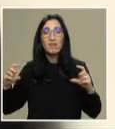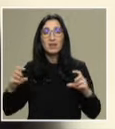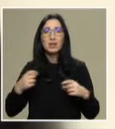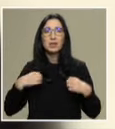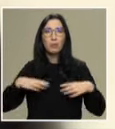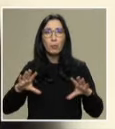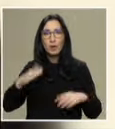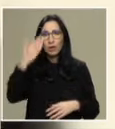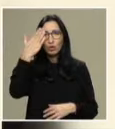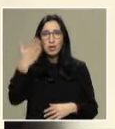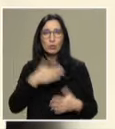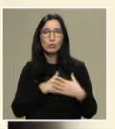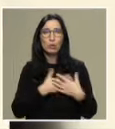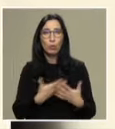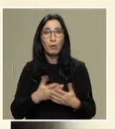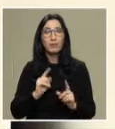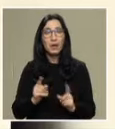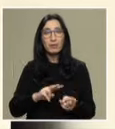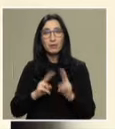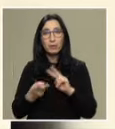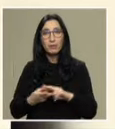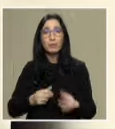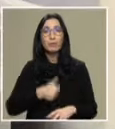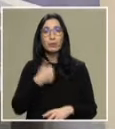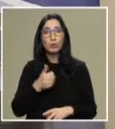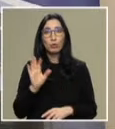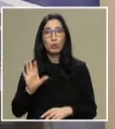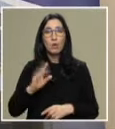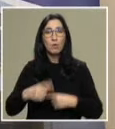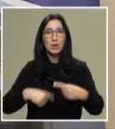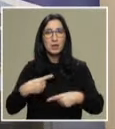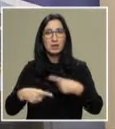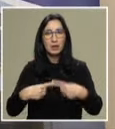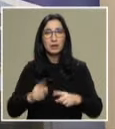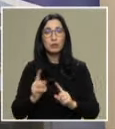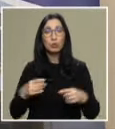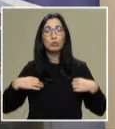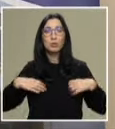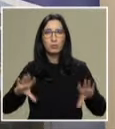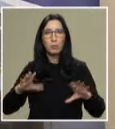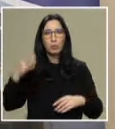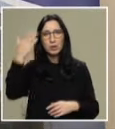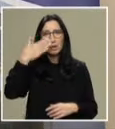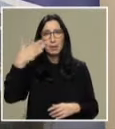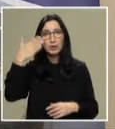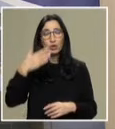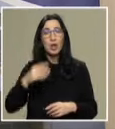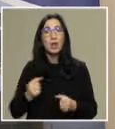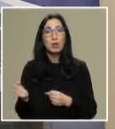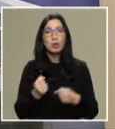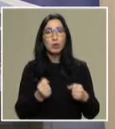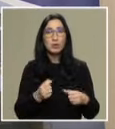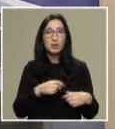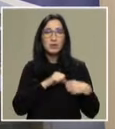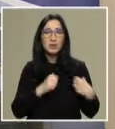любов. Затова ние трябва да се превърнем в достойни негови наследници, които са свободни да мечтаят, носят в сърцата